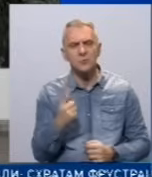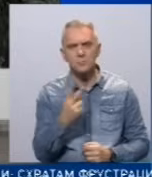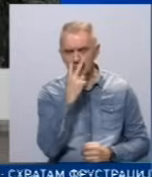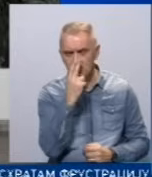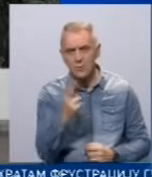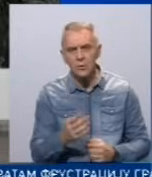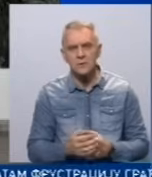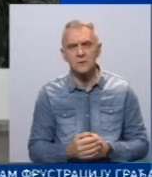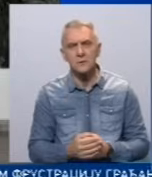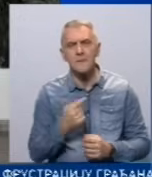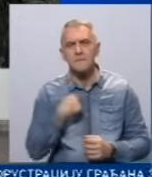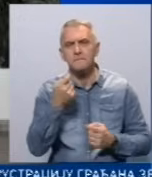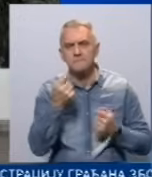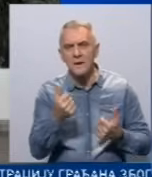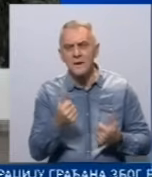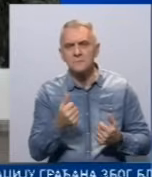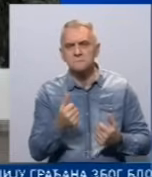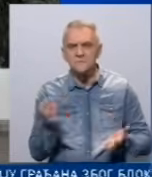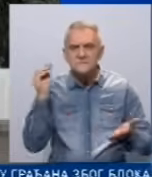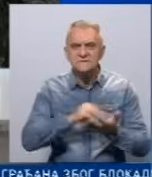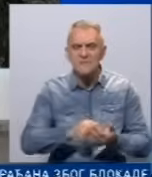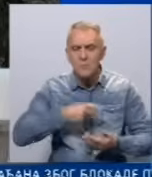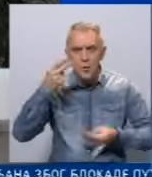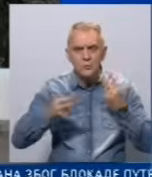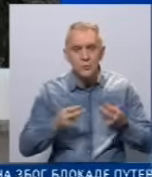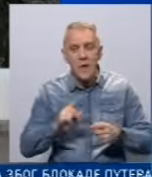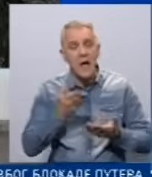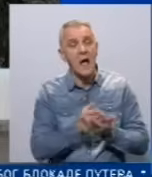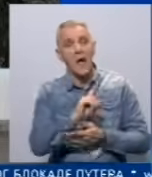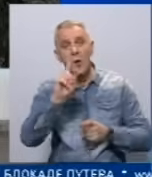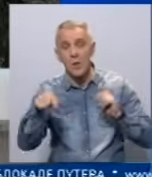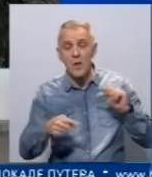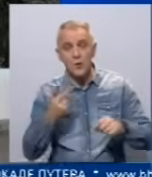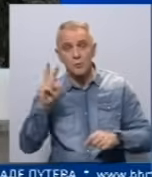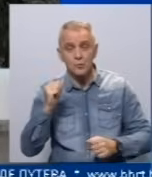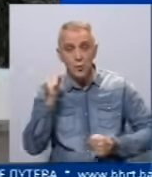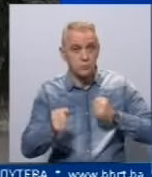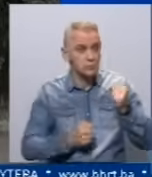malo stavimo nazor na ono ako bi neko drugi opet požurio da